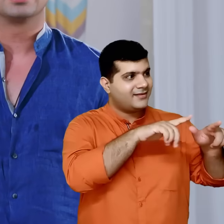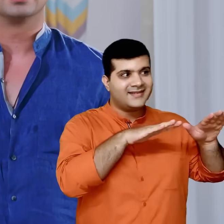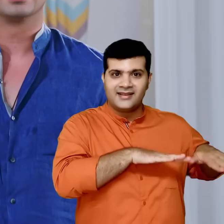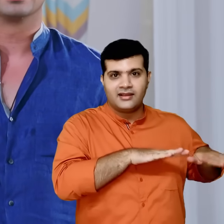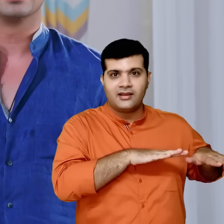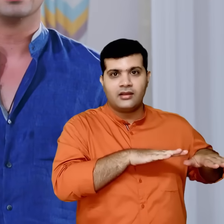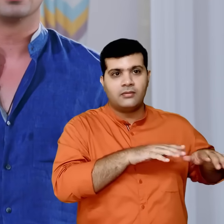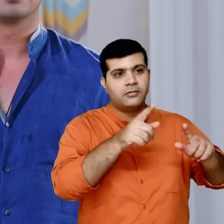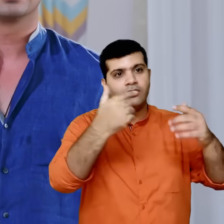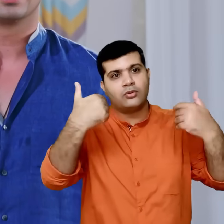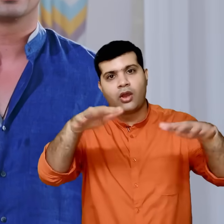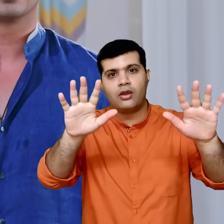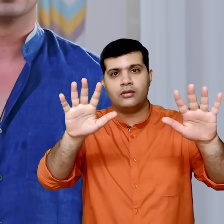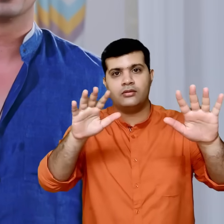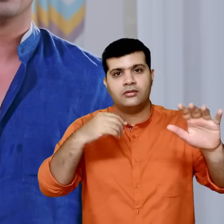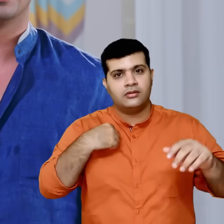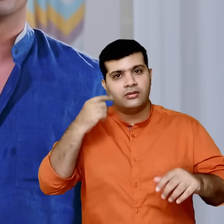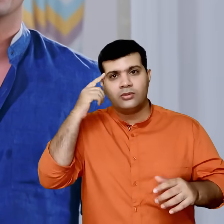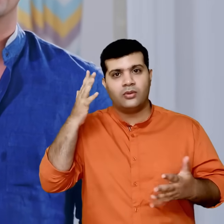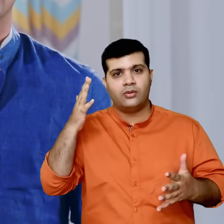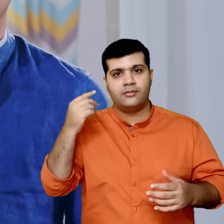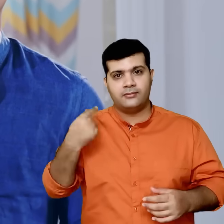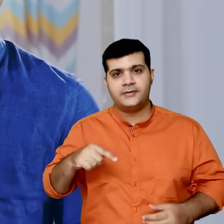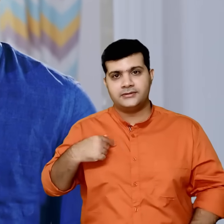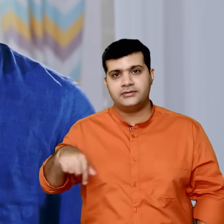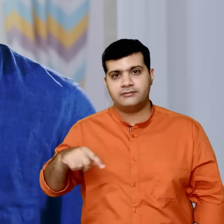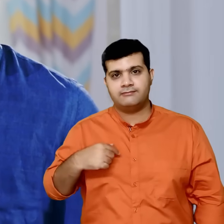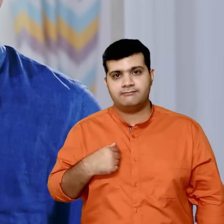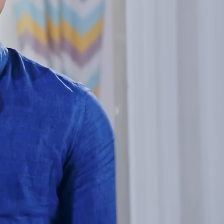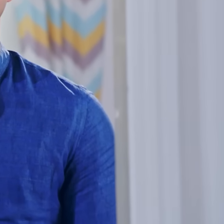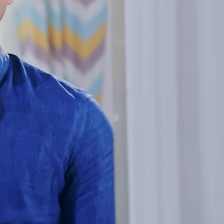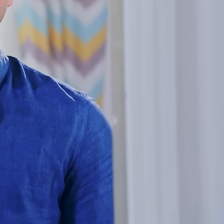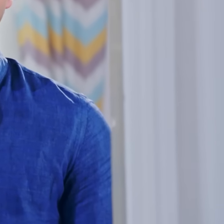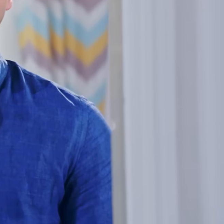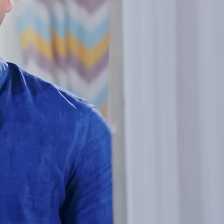मैं नहीं जानता था कि हीर को अपने साथ रखने की चाह में आपको ही खो देंगे हम।